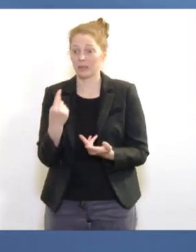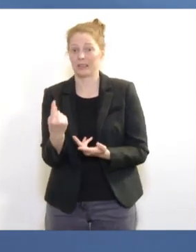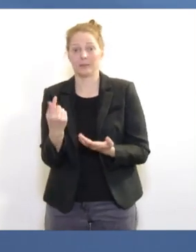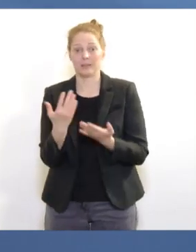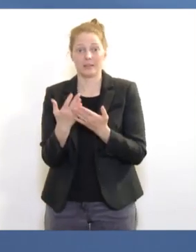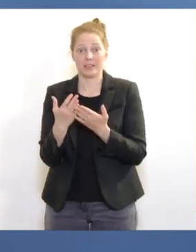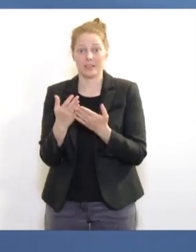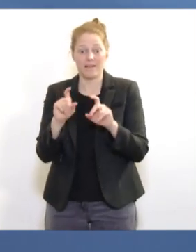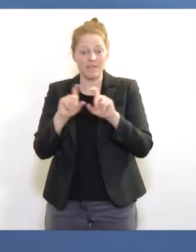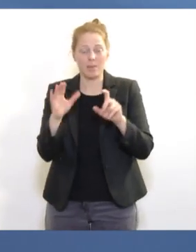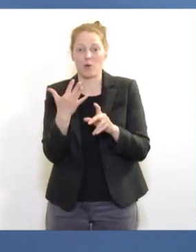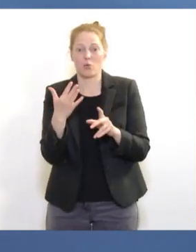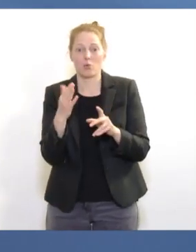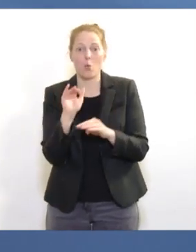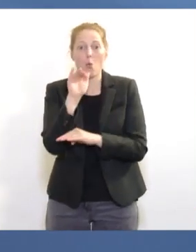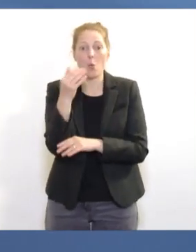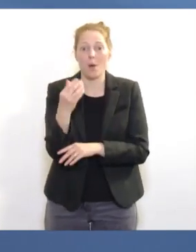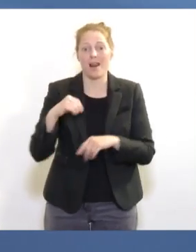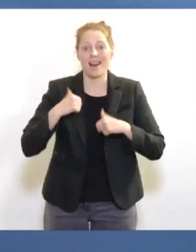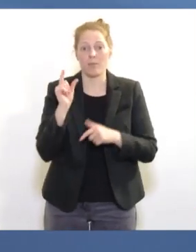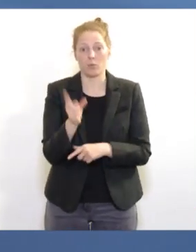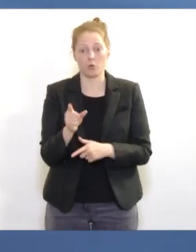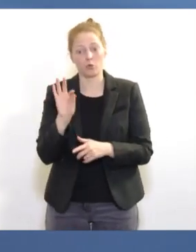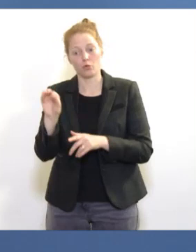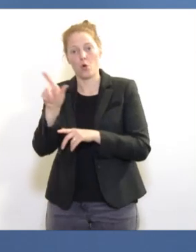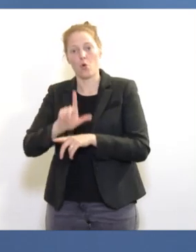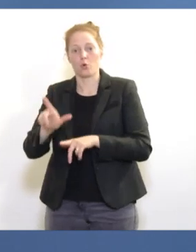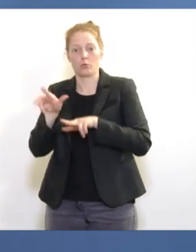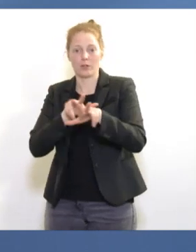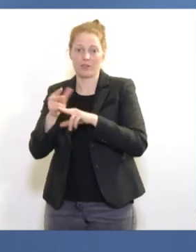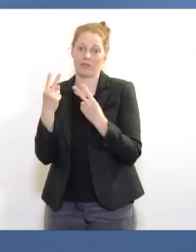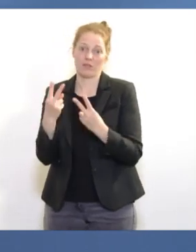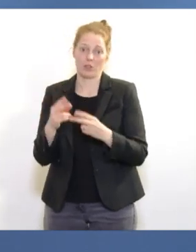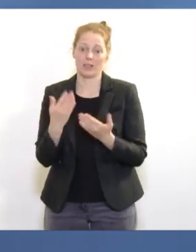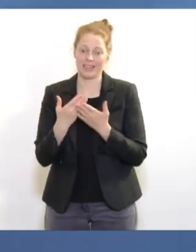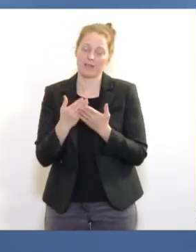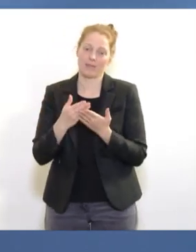von den Betrieben und am Ende von der Lützebäuer Ökonomie insgesamt.